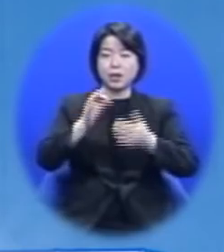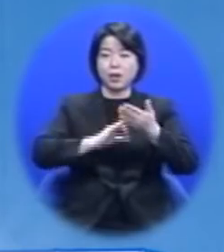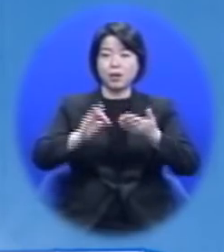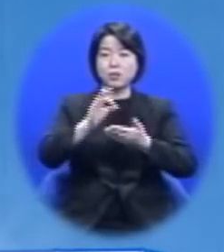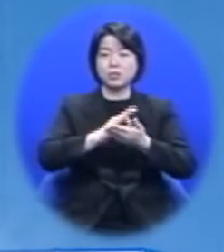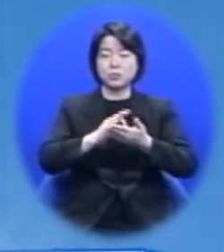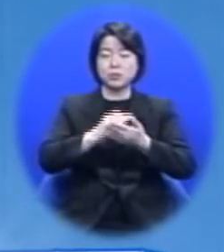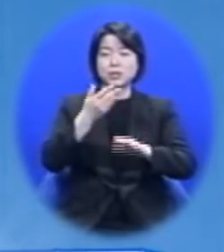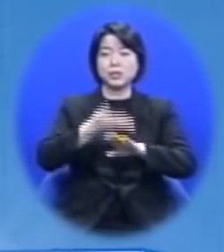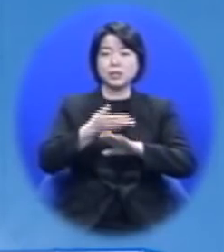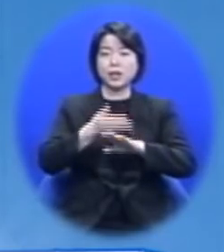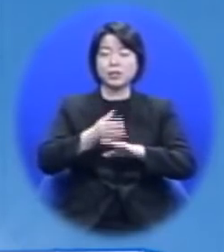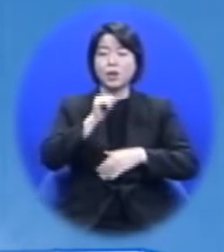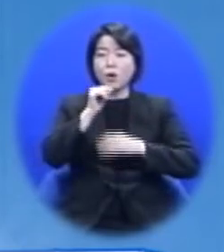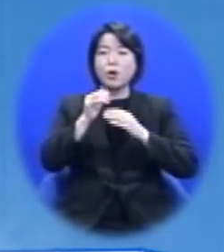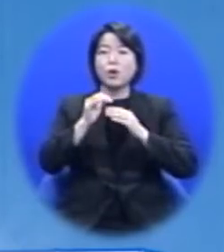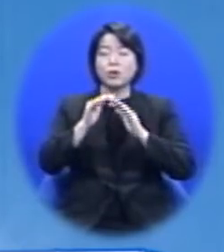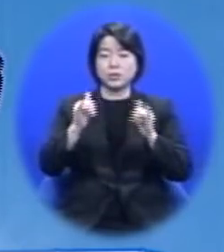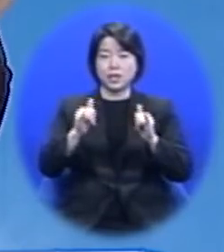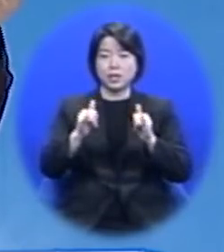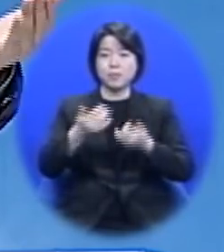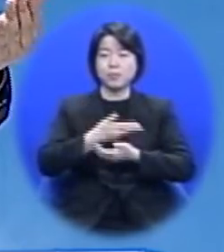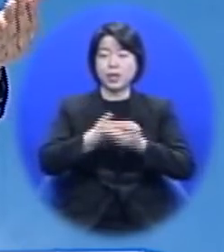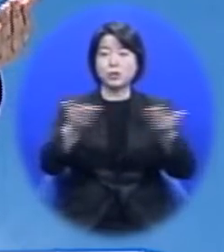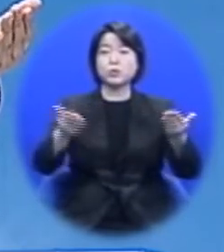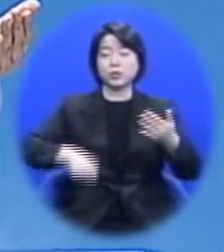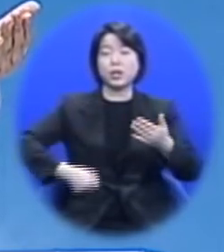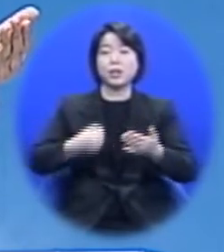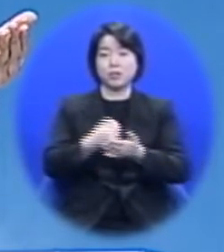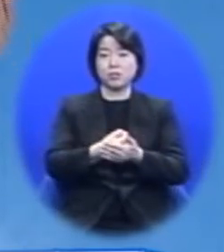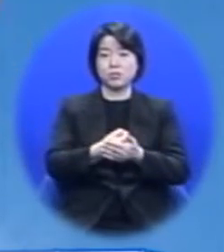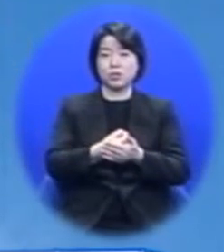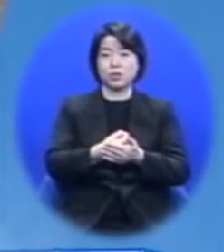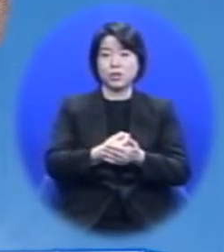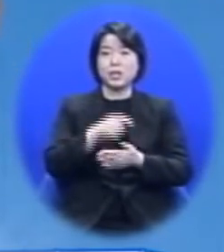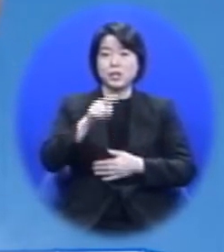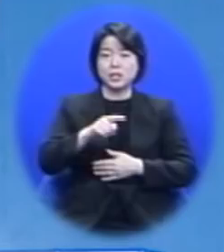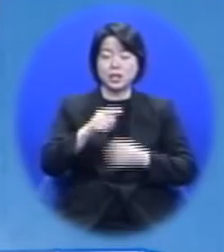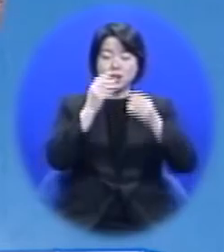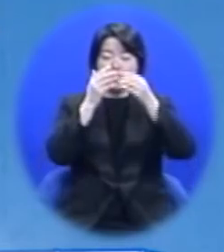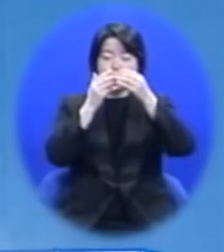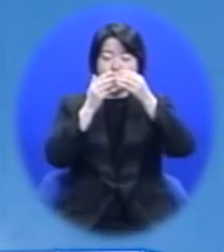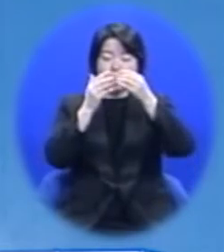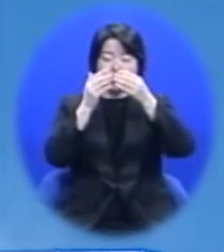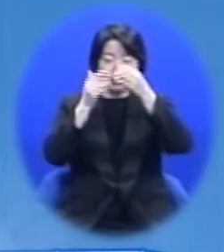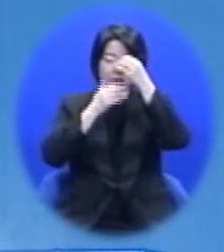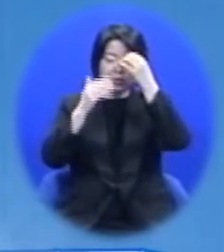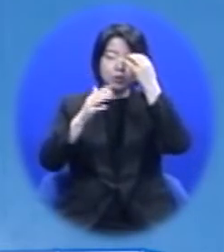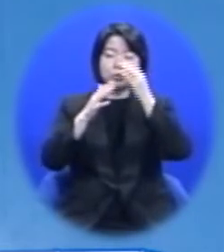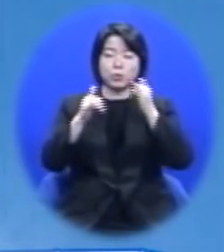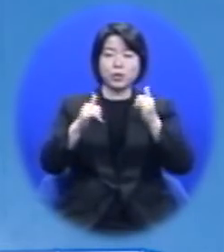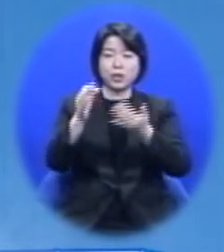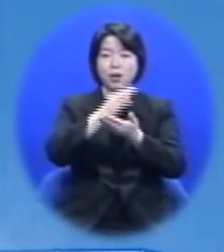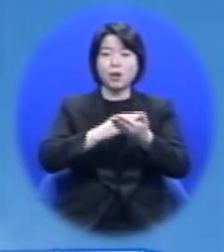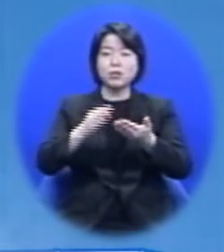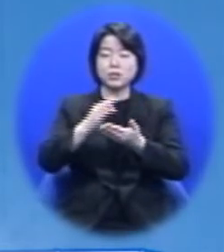교회가 결정한 겁니다. 이것이 헌금하는 우리 성도들에게 복이 될 것이라고 믿기